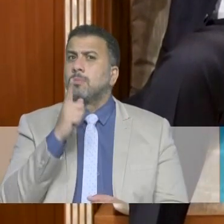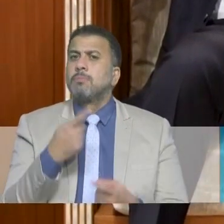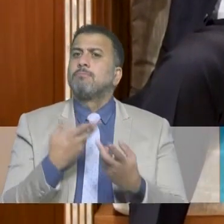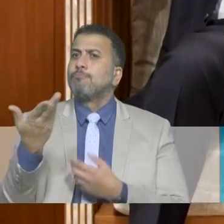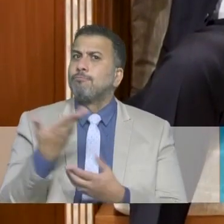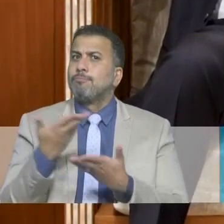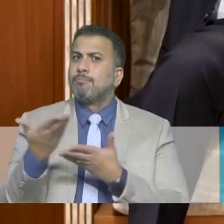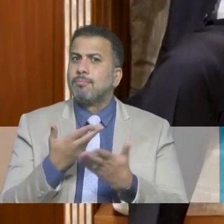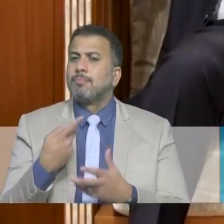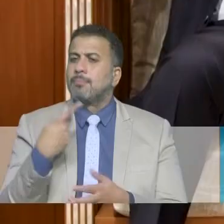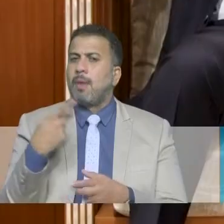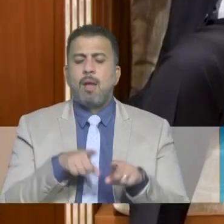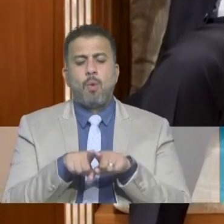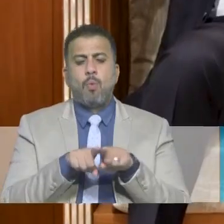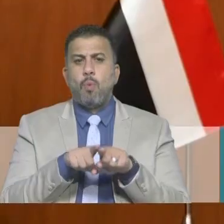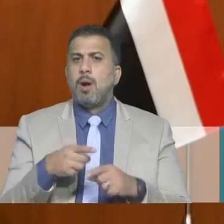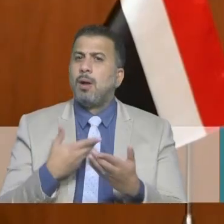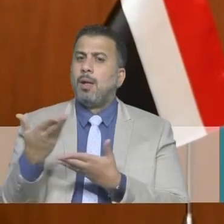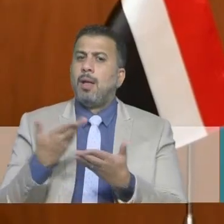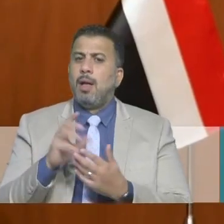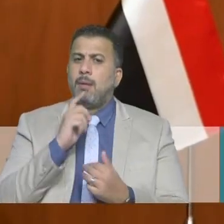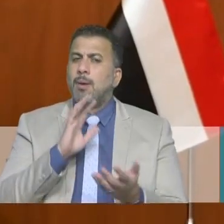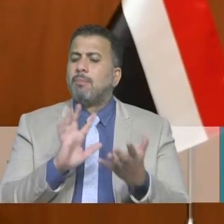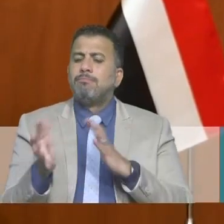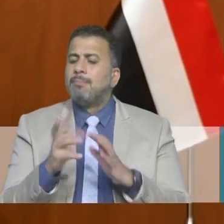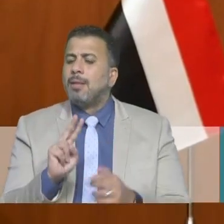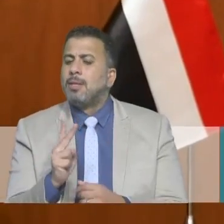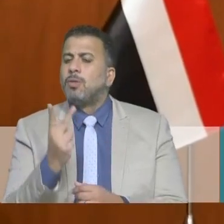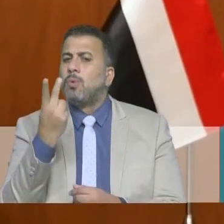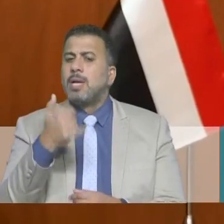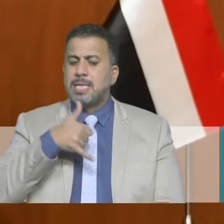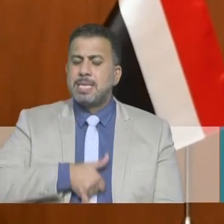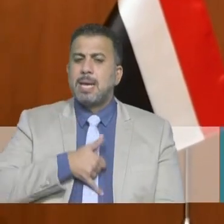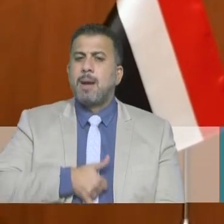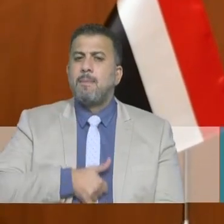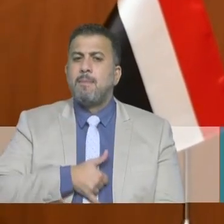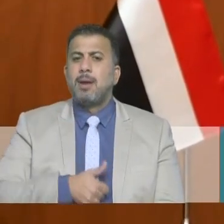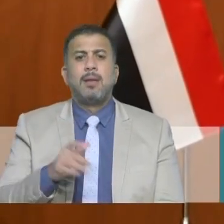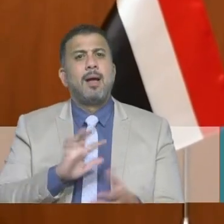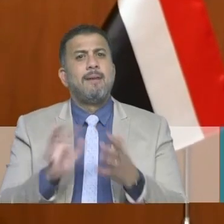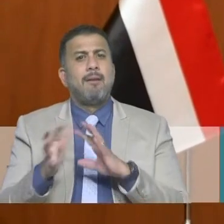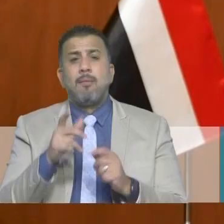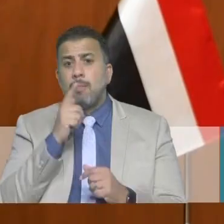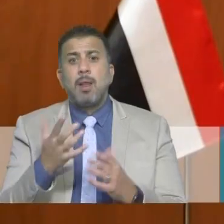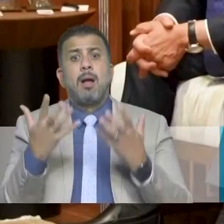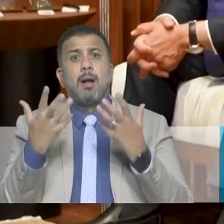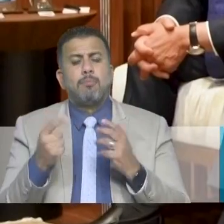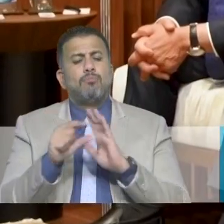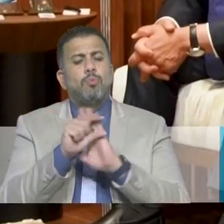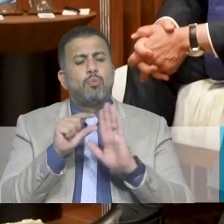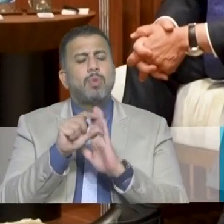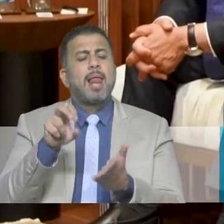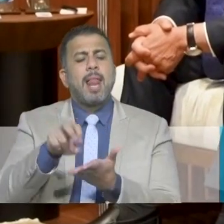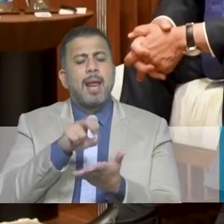الثنائيه بين البلدين الشقيقين ومجمل التطورات على الساحه اليمنيه بالاضافه الى عدد من القضايا